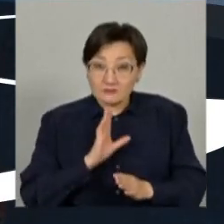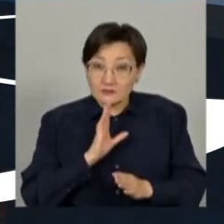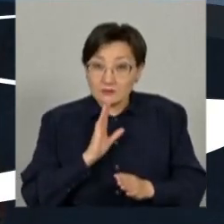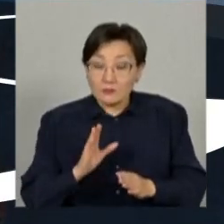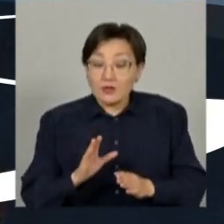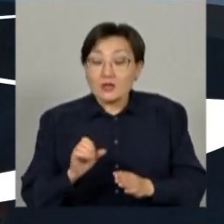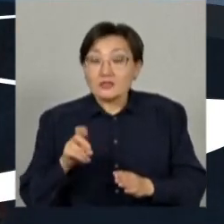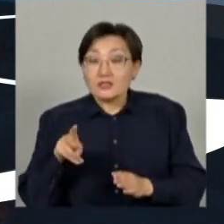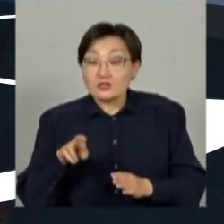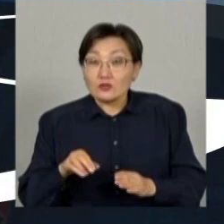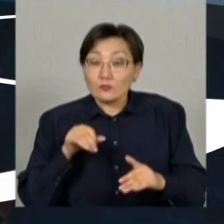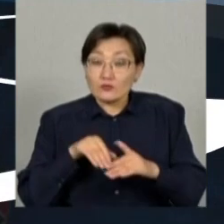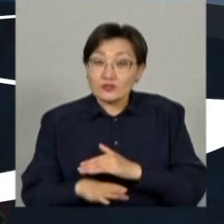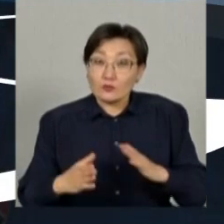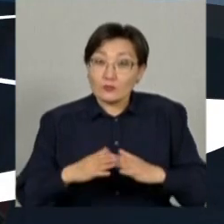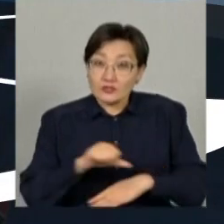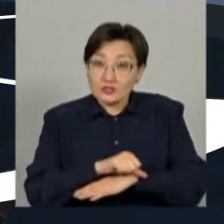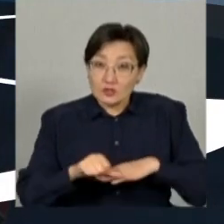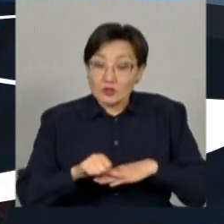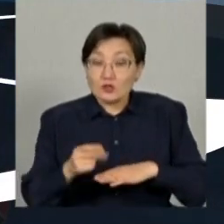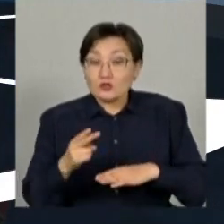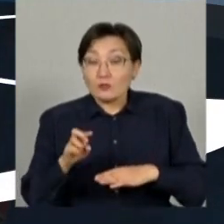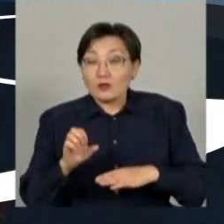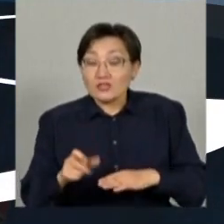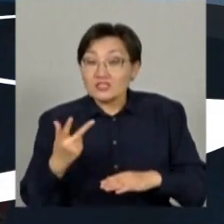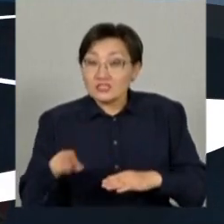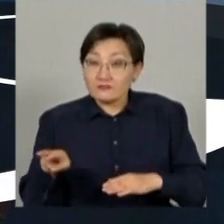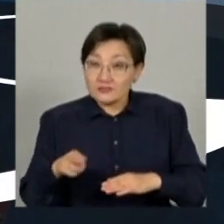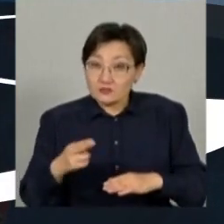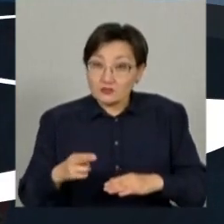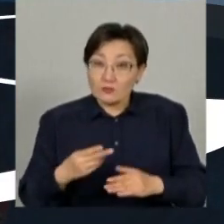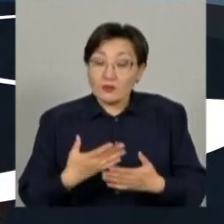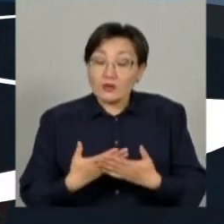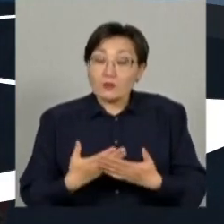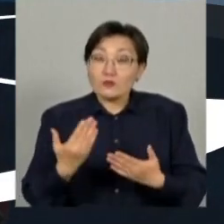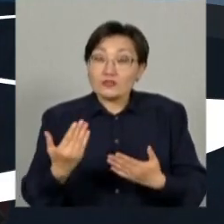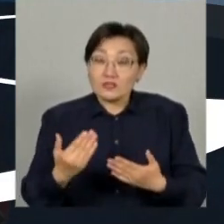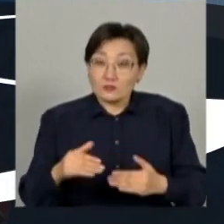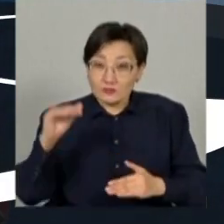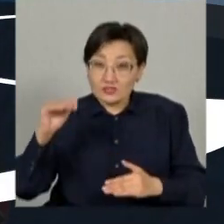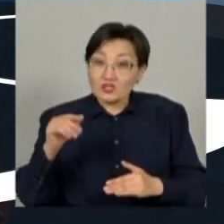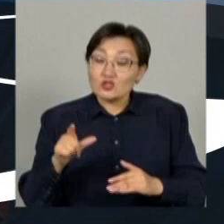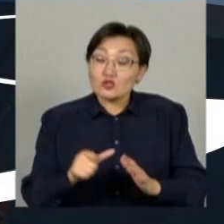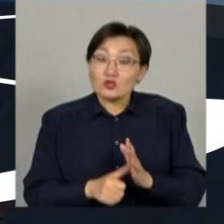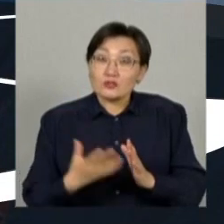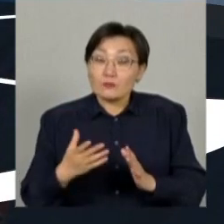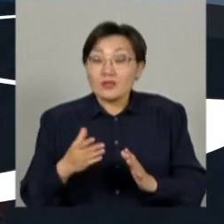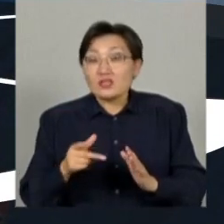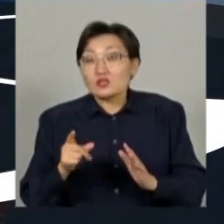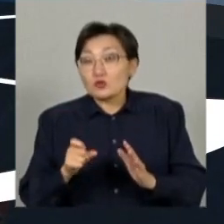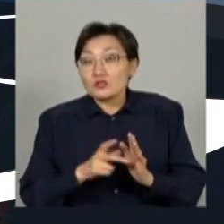а Неля сагидулаева ушла из дома по адресу улица шубаркуль 30 декабря приметы школьницы рост 165